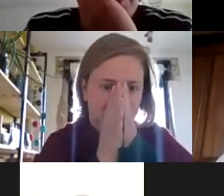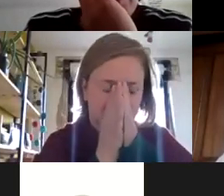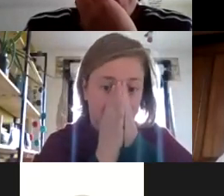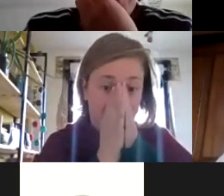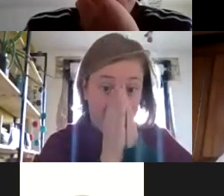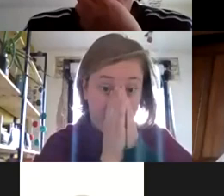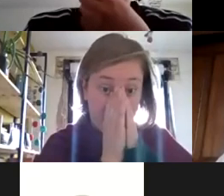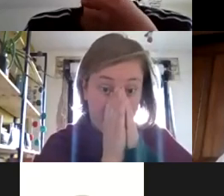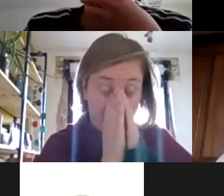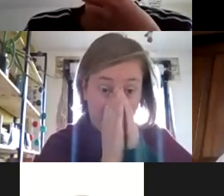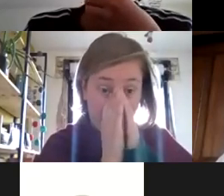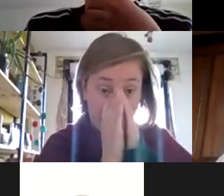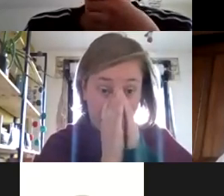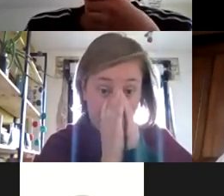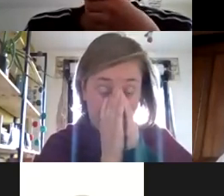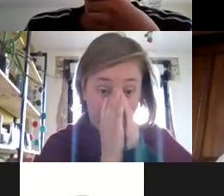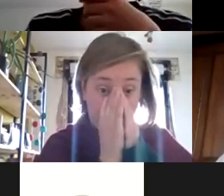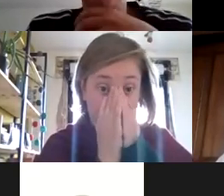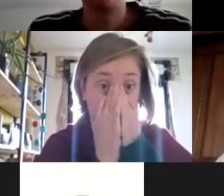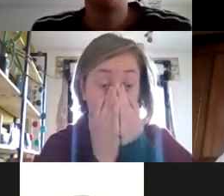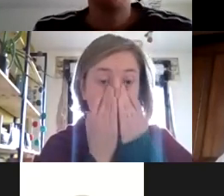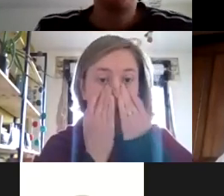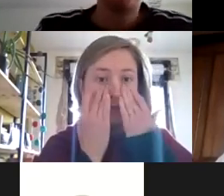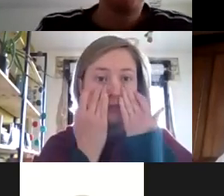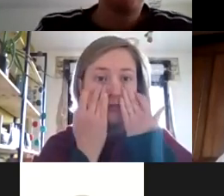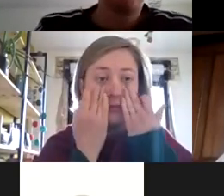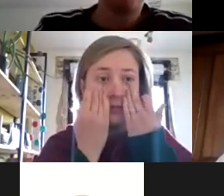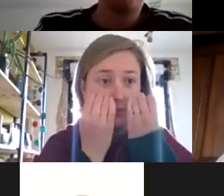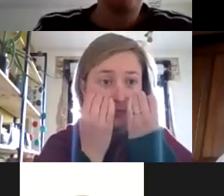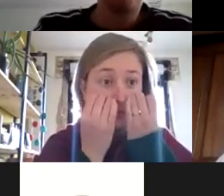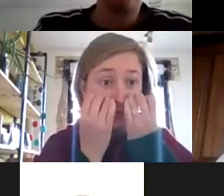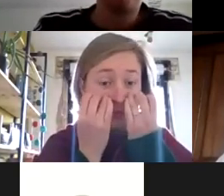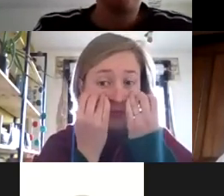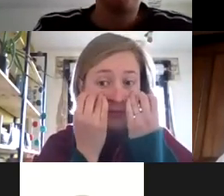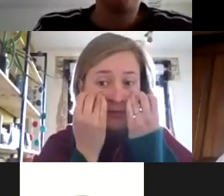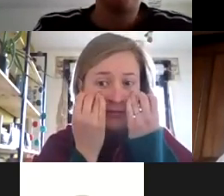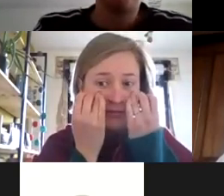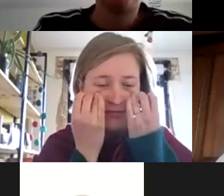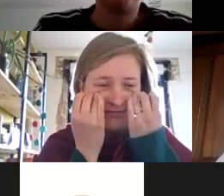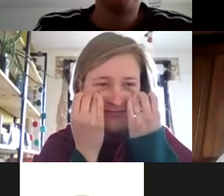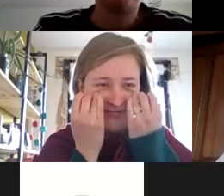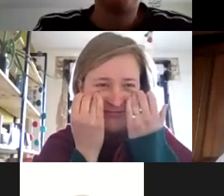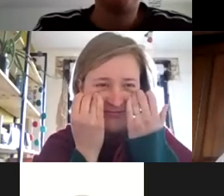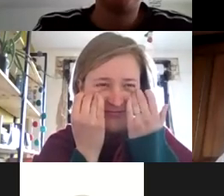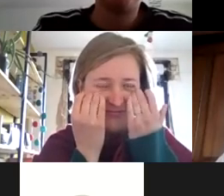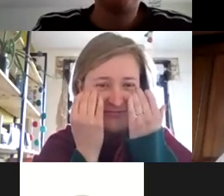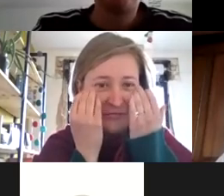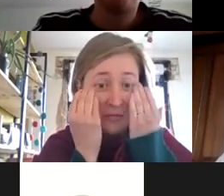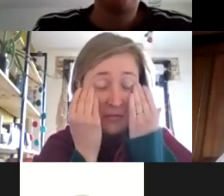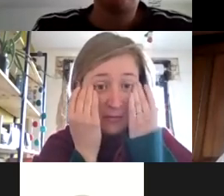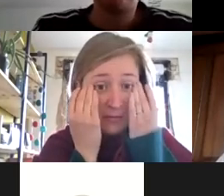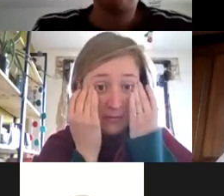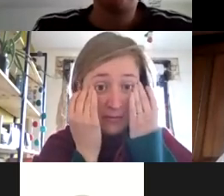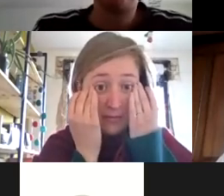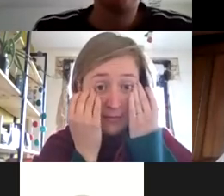ook afsluiten. Dus je moet hierna gewoon iets zotte dingen zeggen. Laten we helemaal gaan. Het wordt niet gepubliceerd. Maar goed, dan zien wij